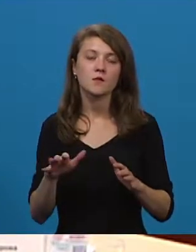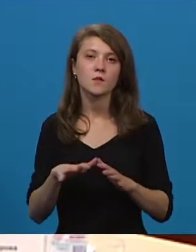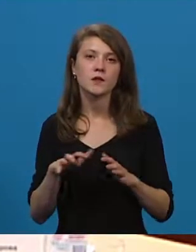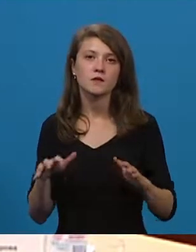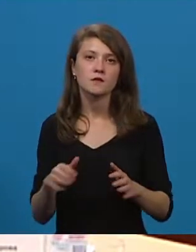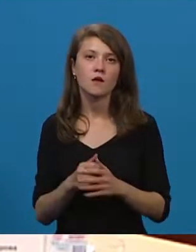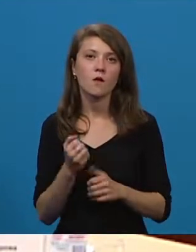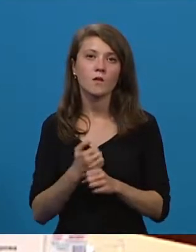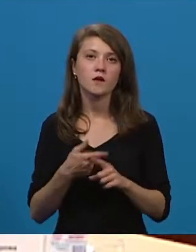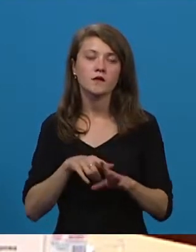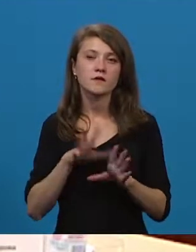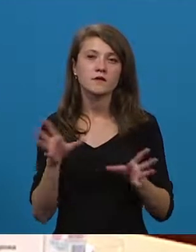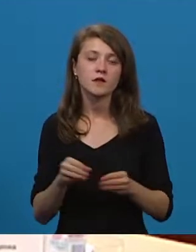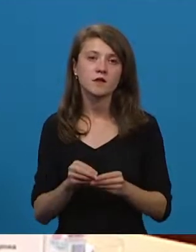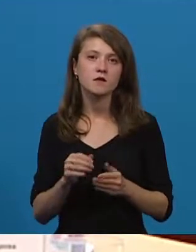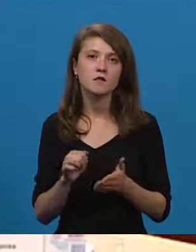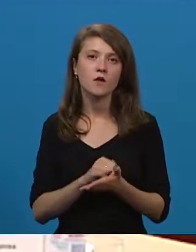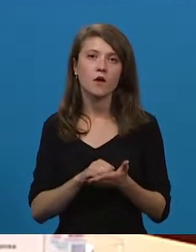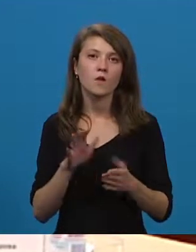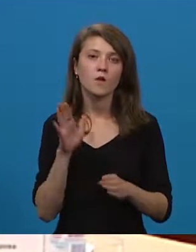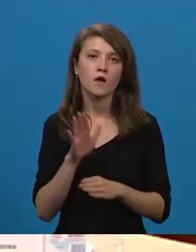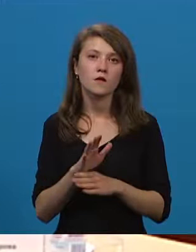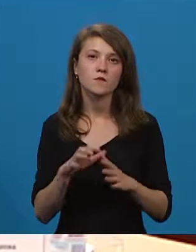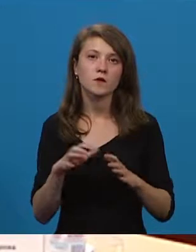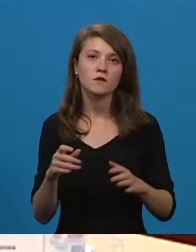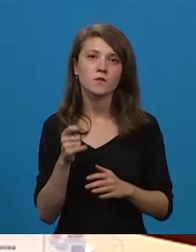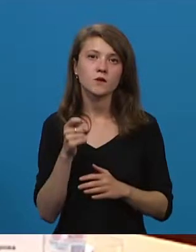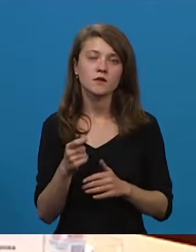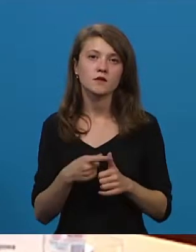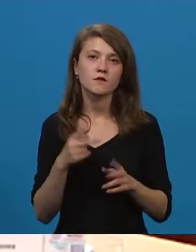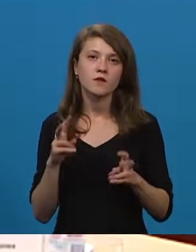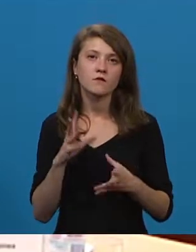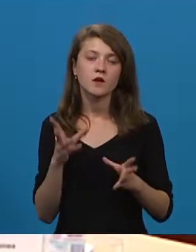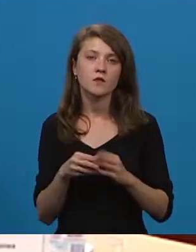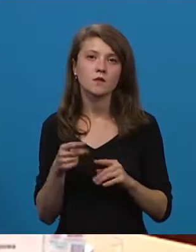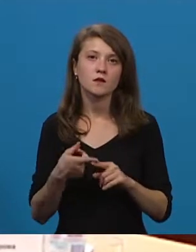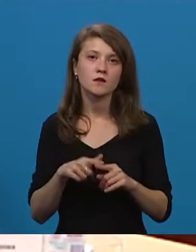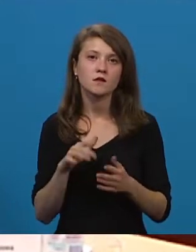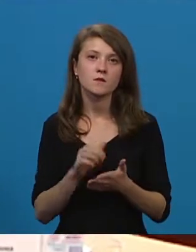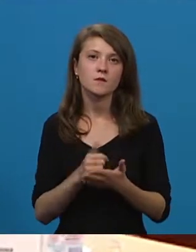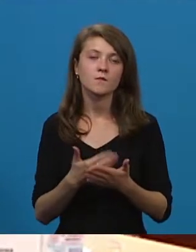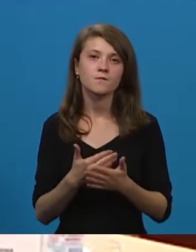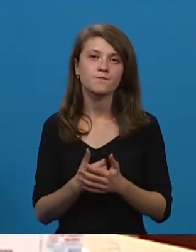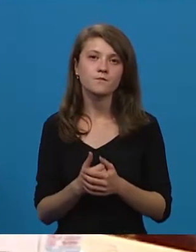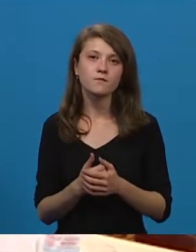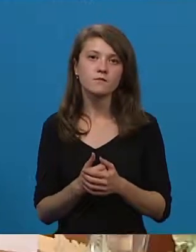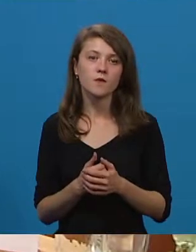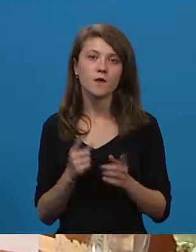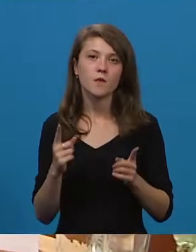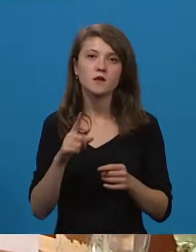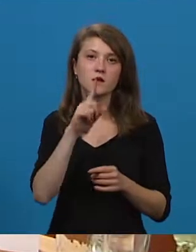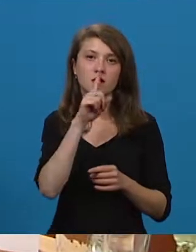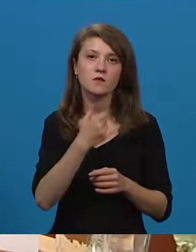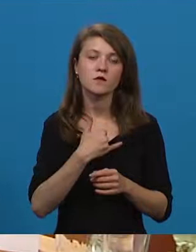президента опрацьовує всі ці документи, і тоді указом президента присвоюється звання. Загалом це займає, ця процедура майже рік. У